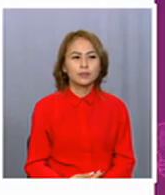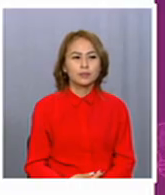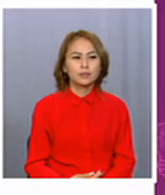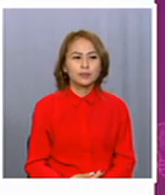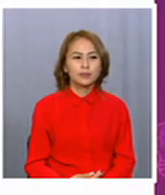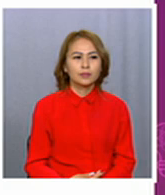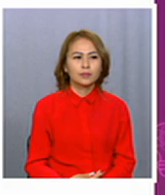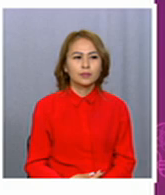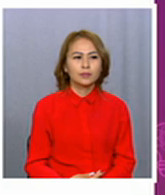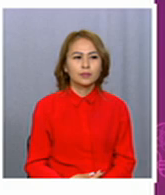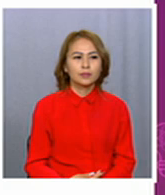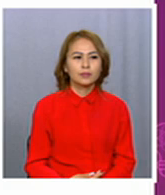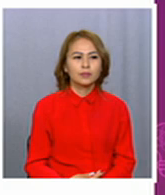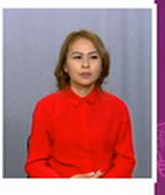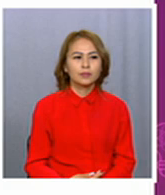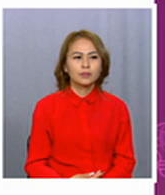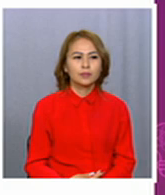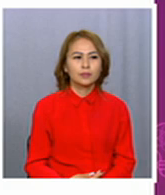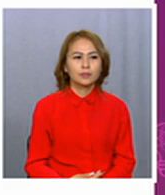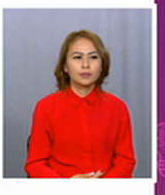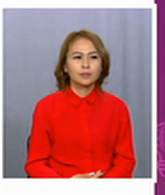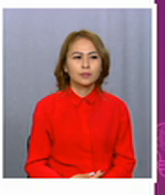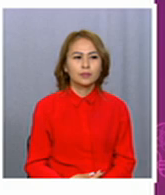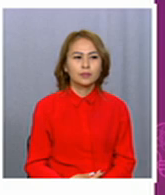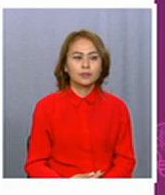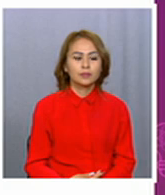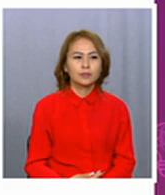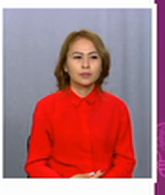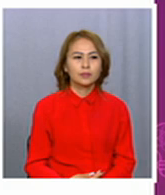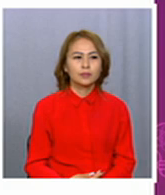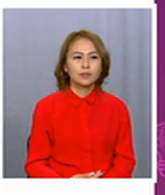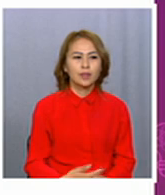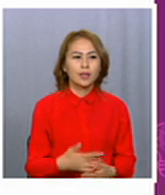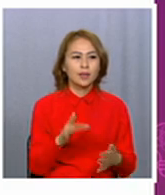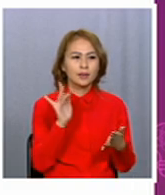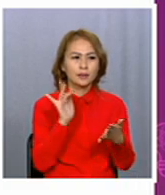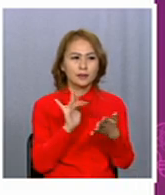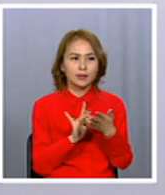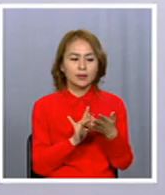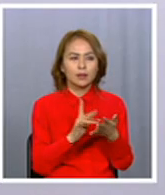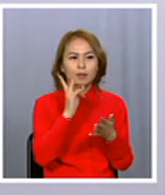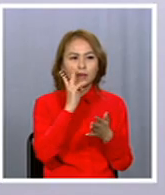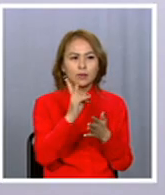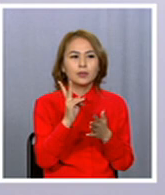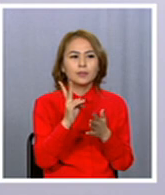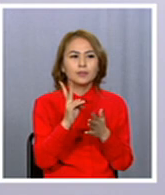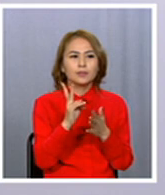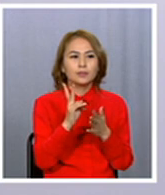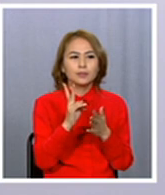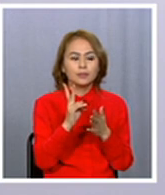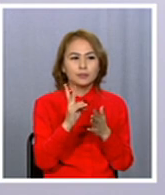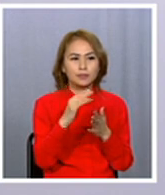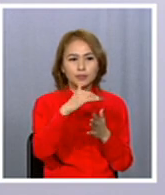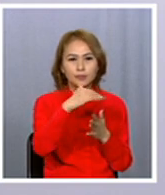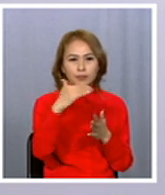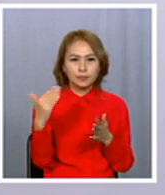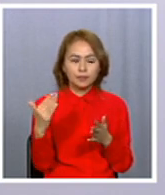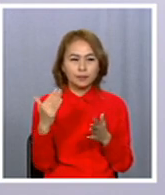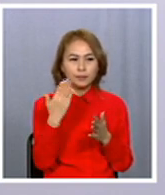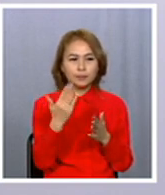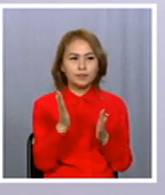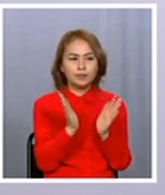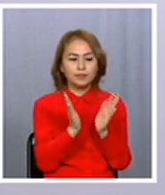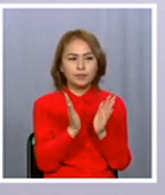транспортерді балалар тура ортасына кеп қоямыз. Ал мына ортасы ол мына бұрыштың төбесі деп аталады. Енді қараңыздар, екі